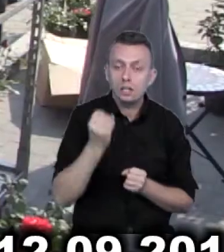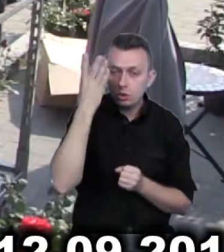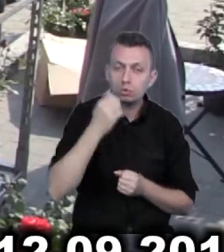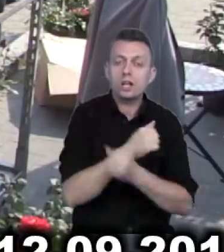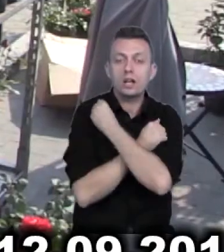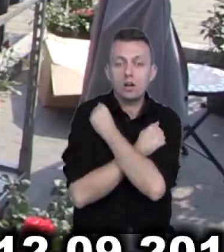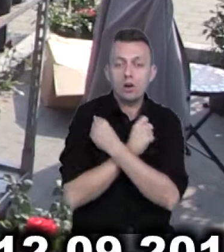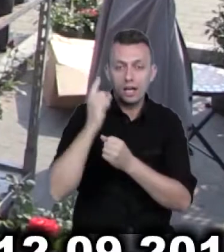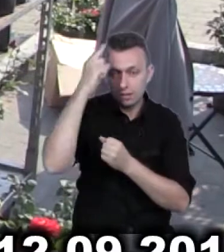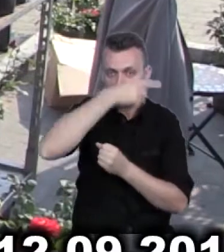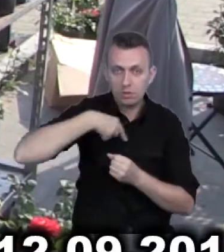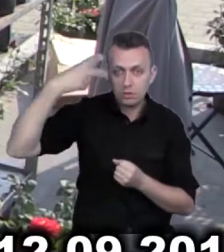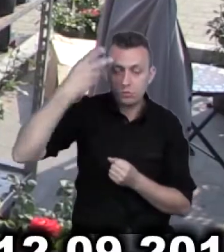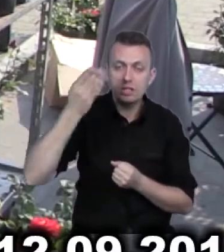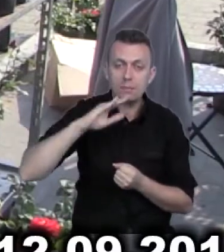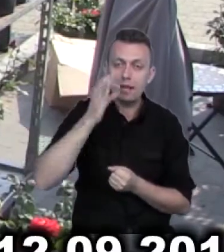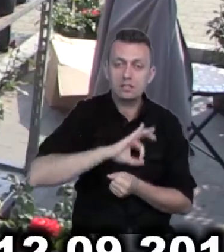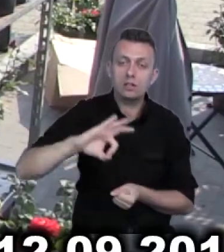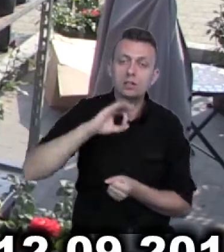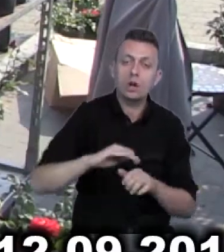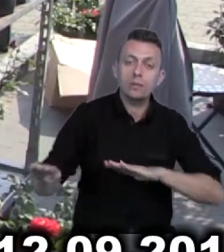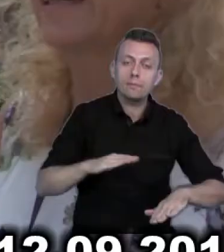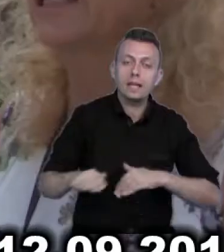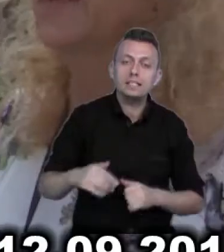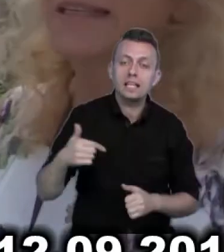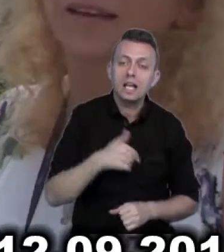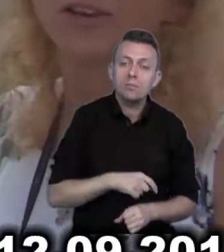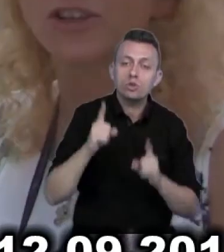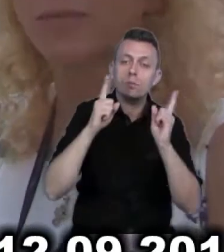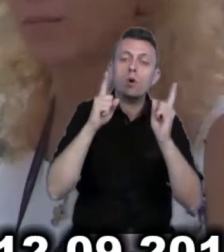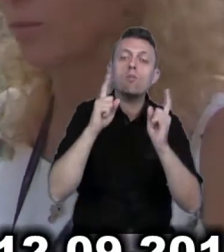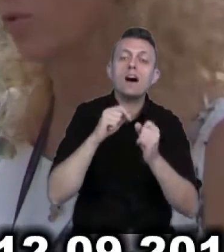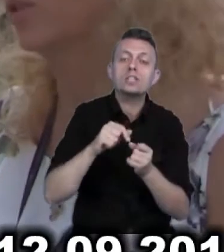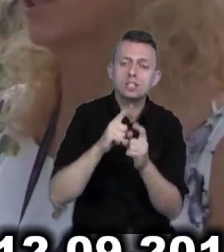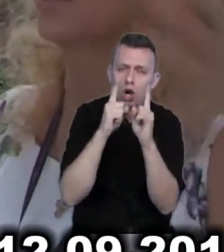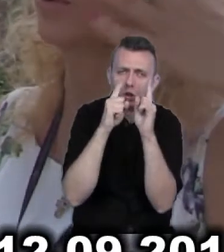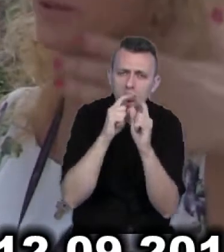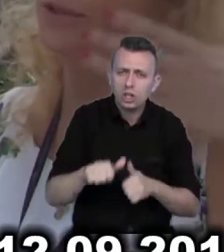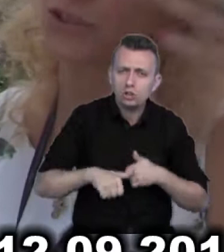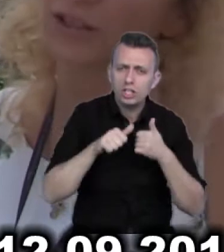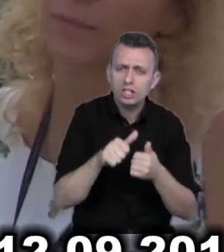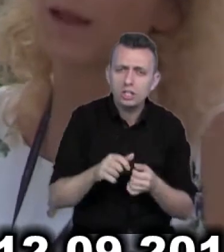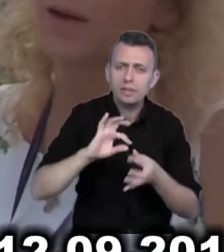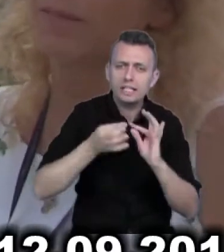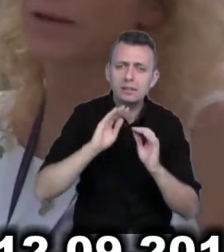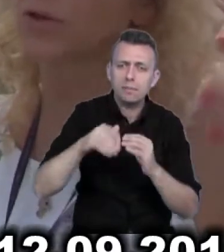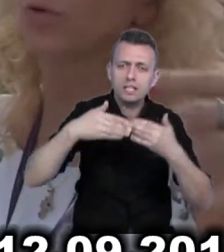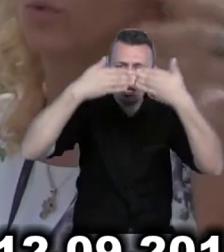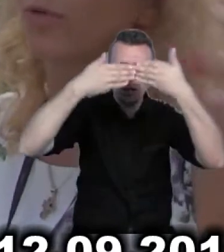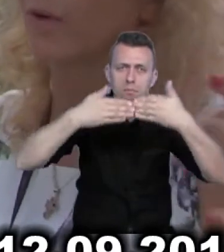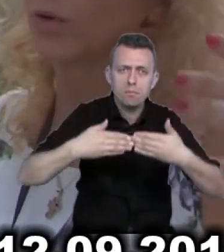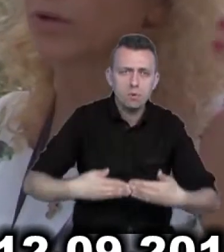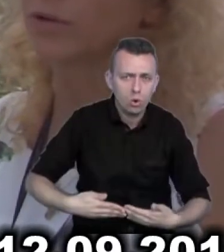najwłaściwsze stanowisko. Musimy tylko uważać, żeby nie sadzić może w takich miejscach, gdzie mamy mur, gdzie to słońce będzie się nam